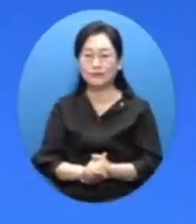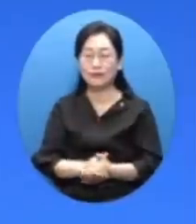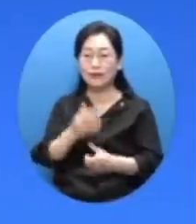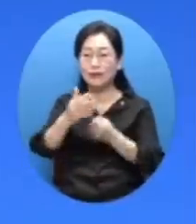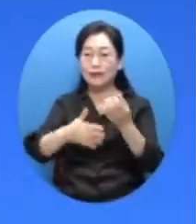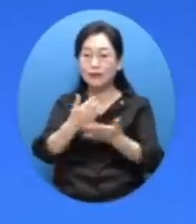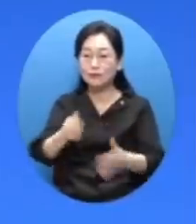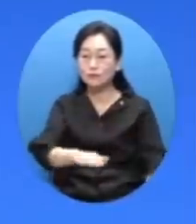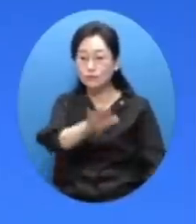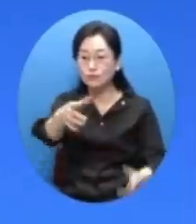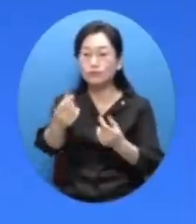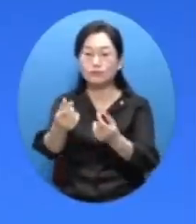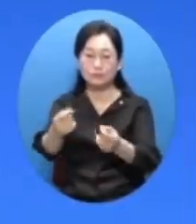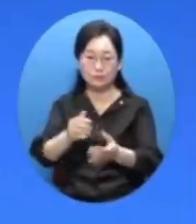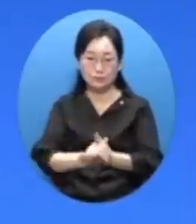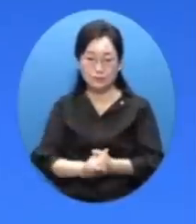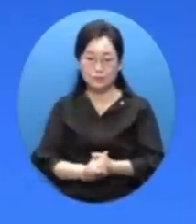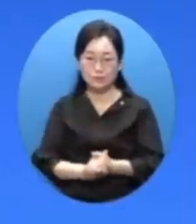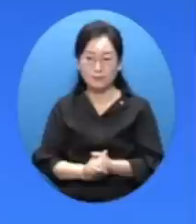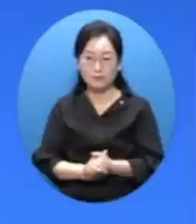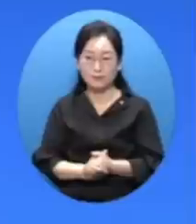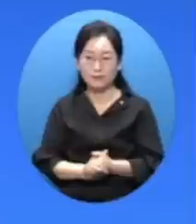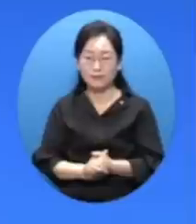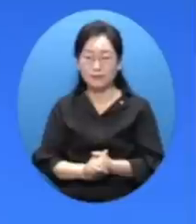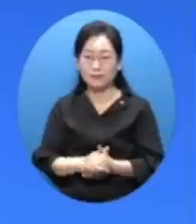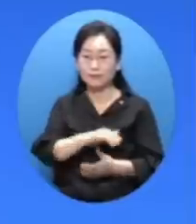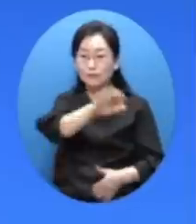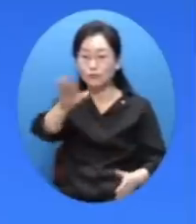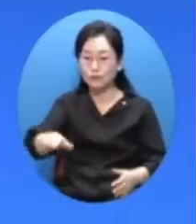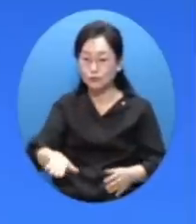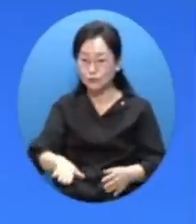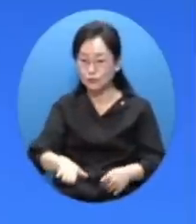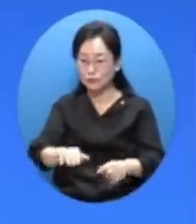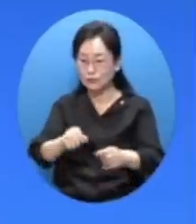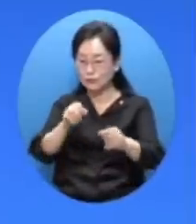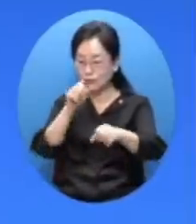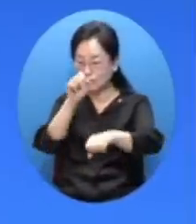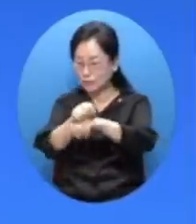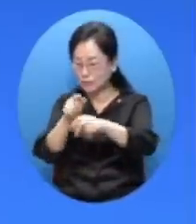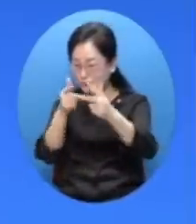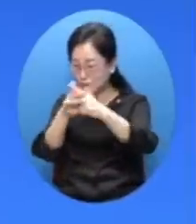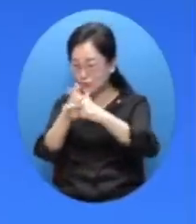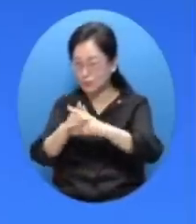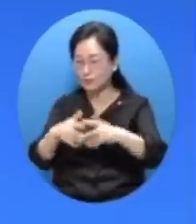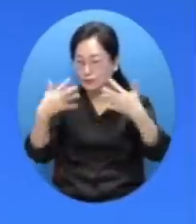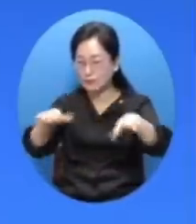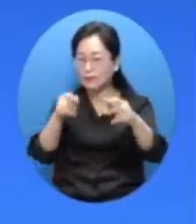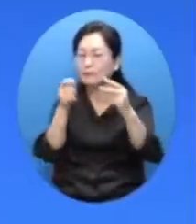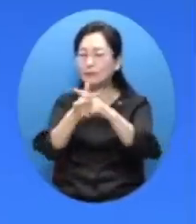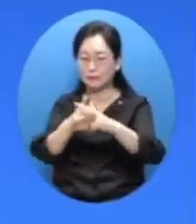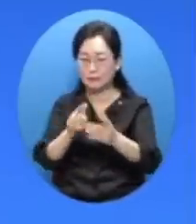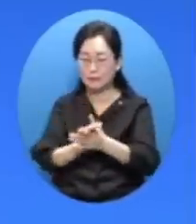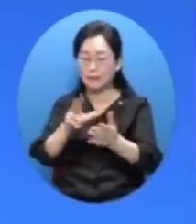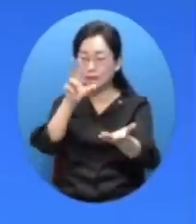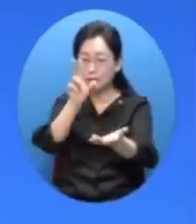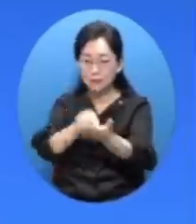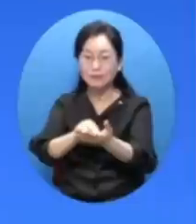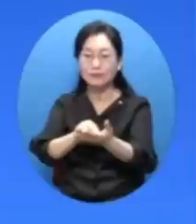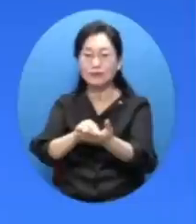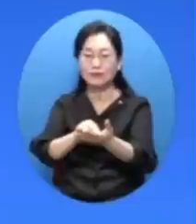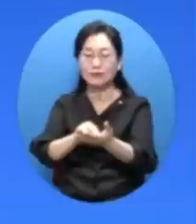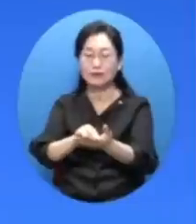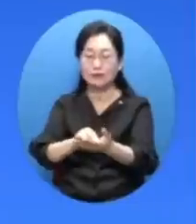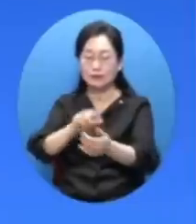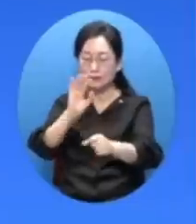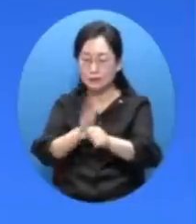하나님이 우리를 그렇게 사랑하십니다. 우리의 체질을 아십니다. 우리의 연약함을 아십니다. 우리의 문제와 우리의